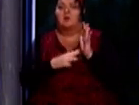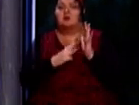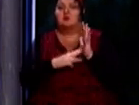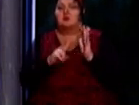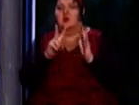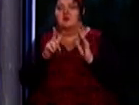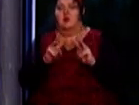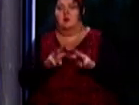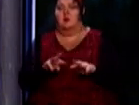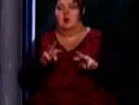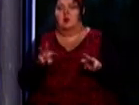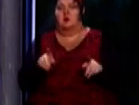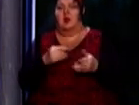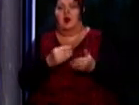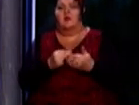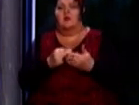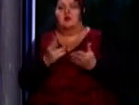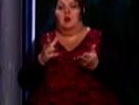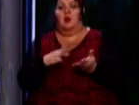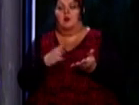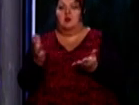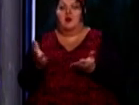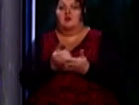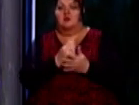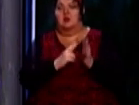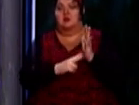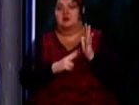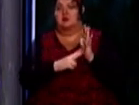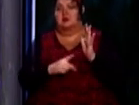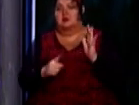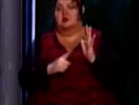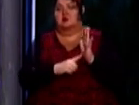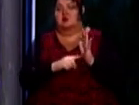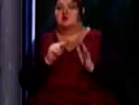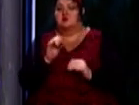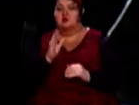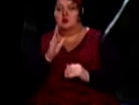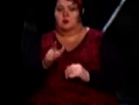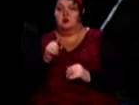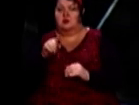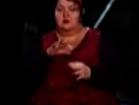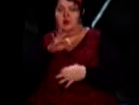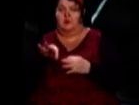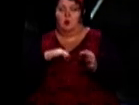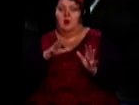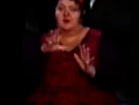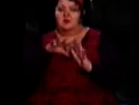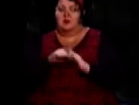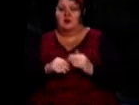а та вартість, яка була виграна, заявлена на тендері, 76. Чи буде саме цей проєкт втілений